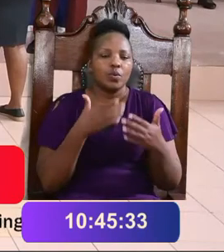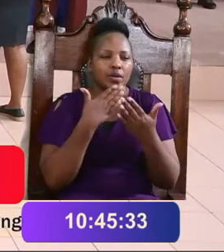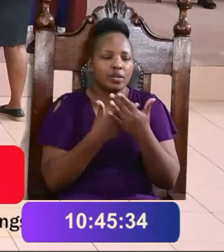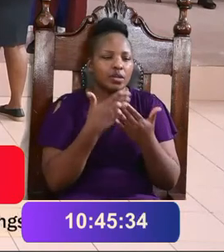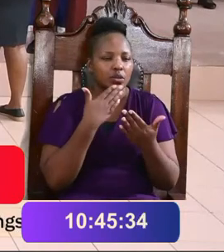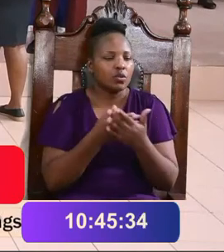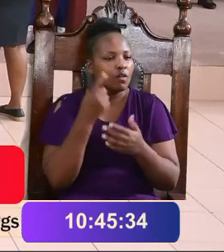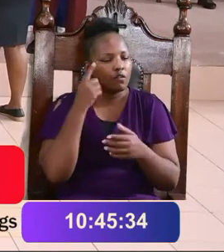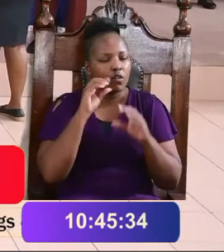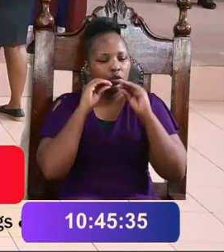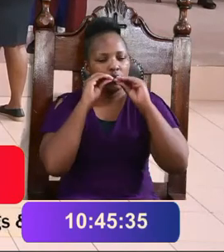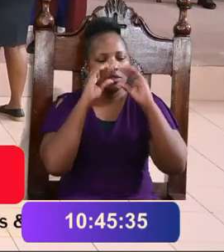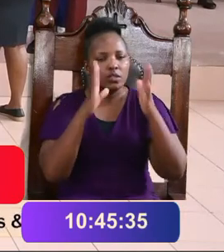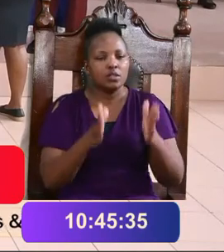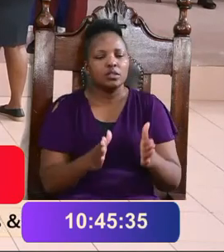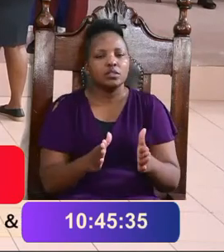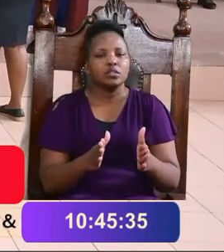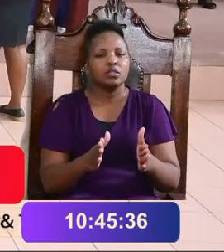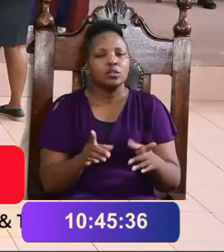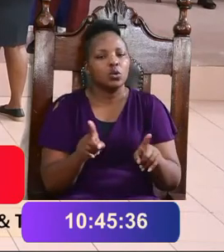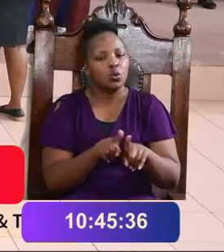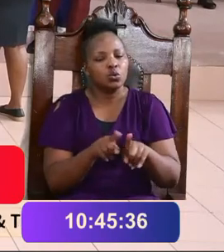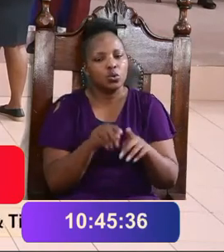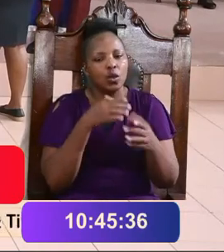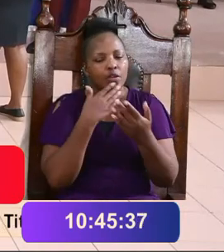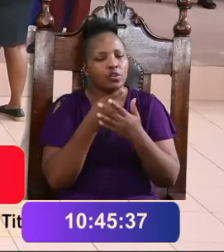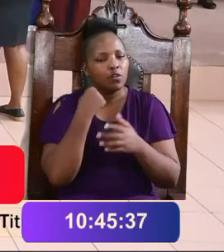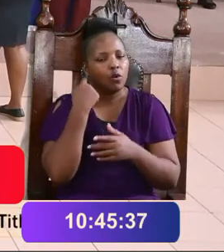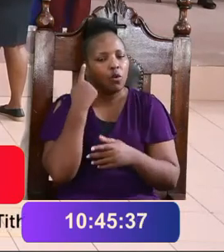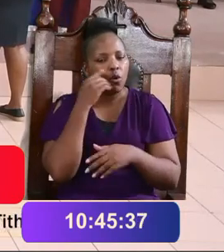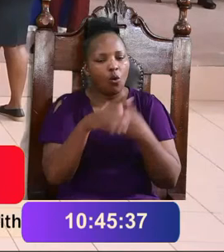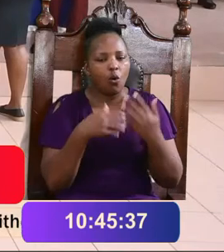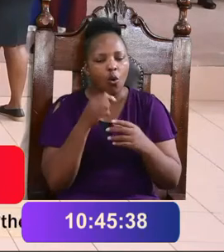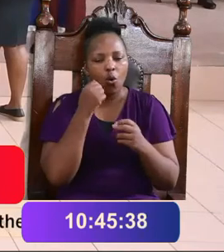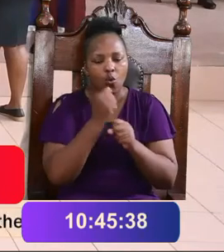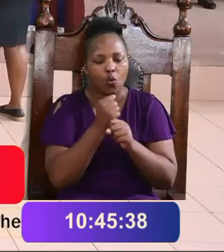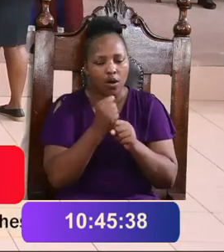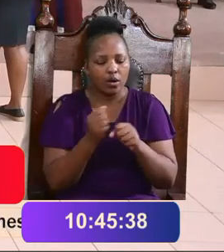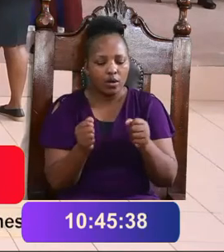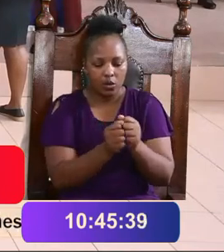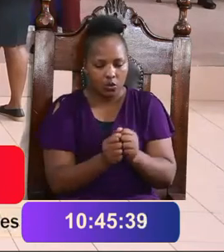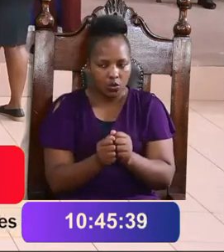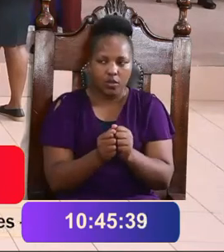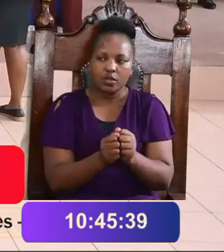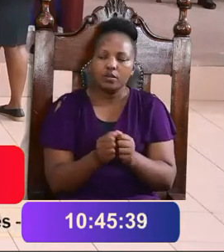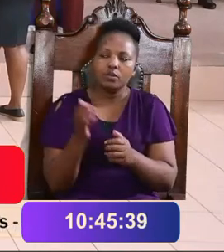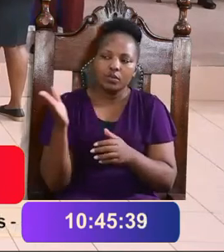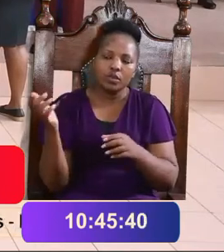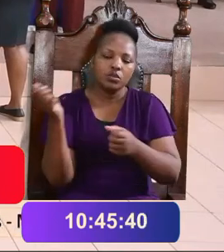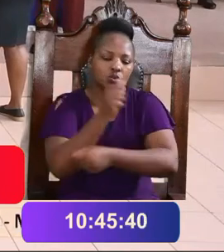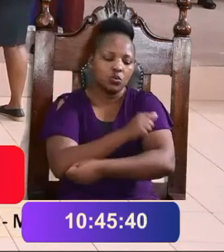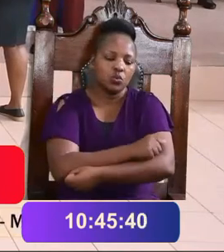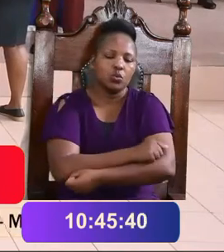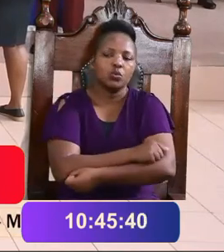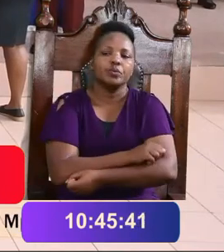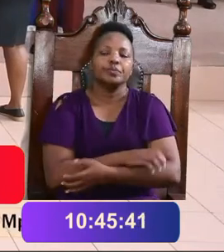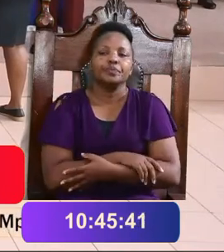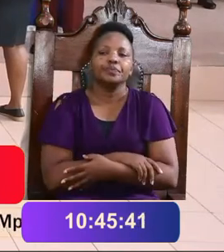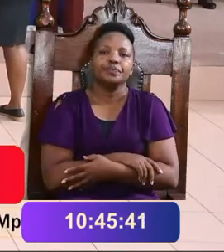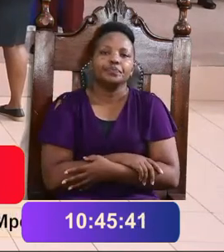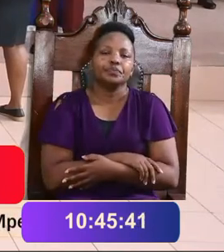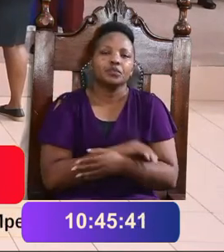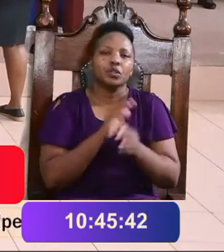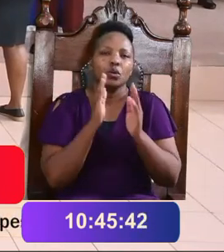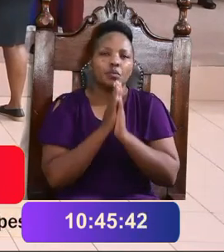kwa walimu, na tunakushukuru Bwana kwa wale wote ambao wanahusika na shughuli za shule yetu.